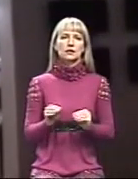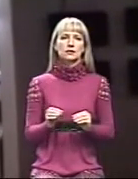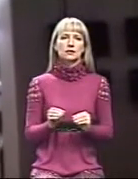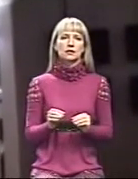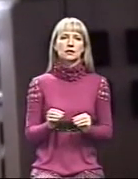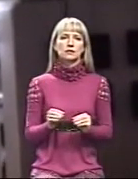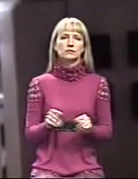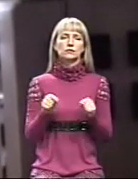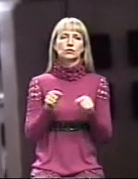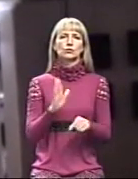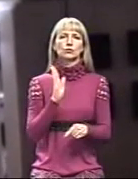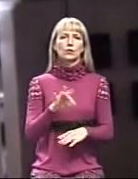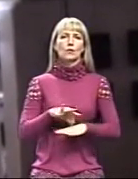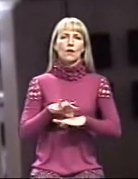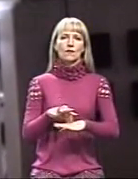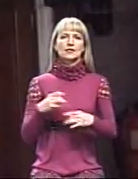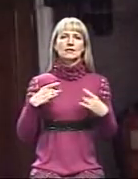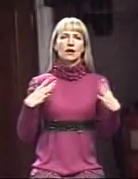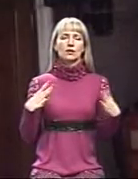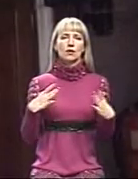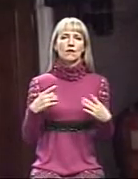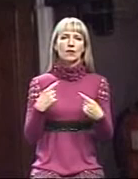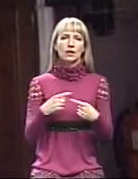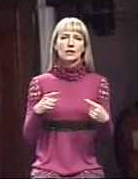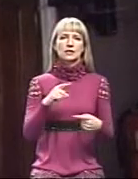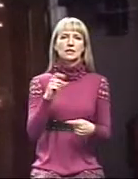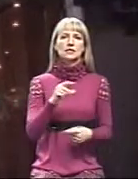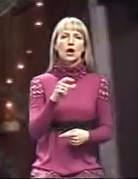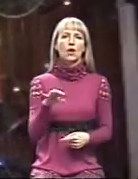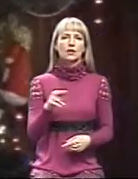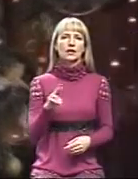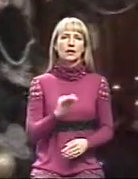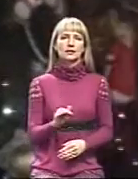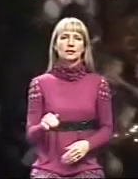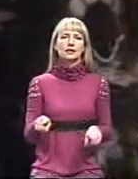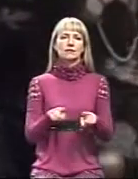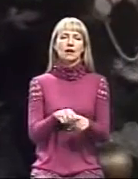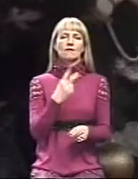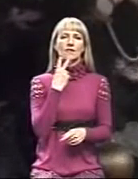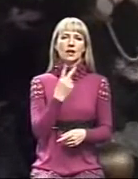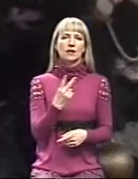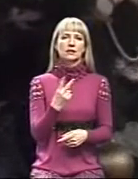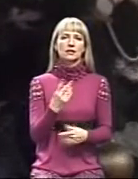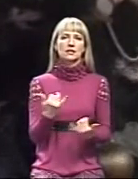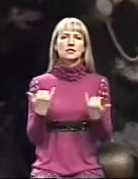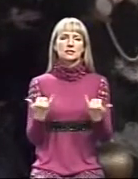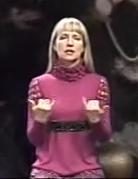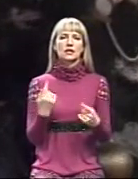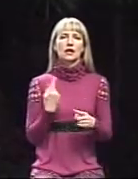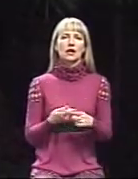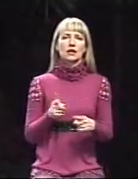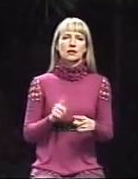Тут будуть проводитись святкові заходи для дітей, і ось так, власне, і виглядає зараз